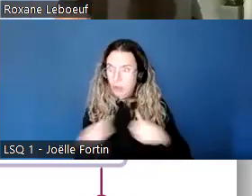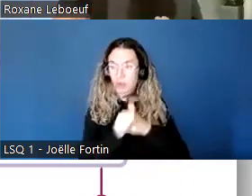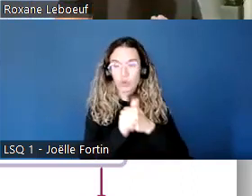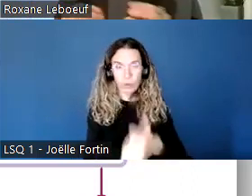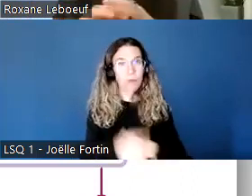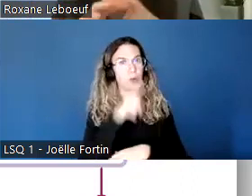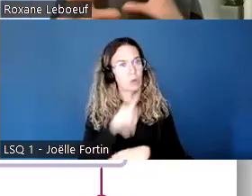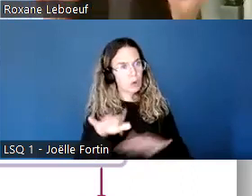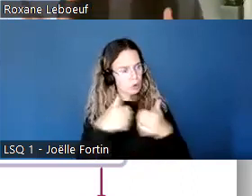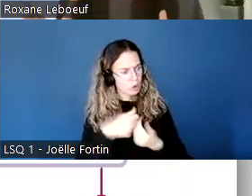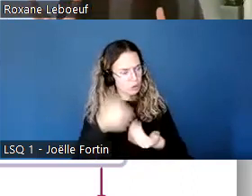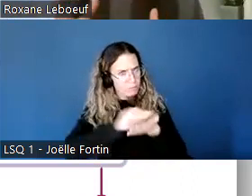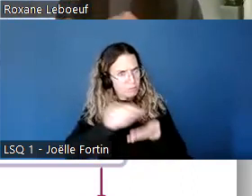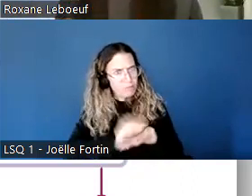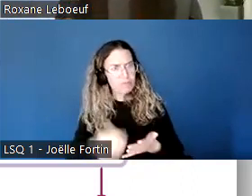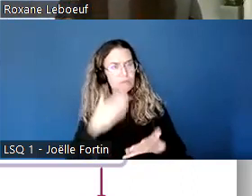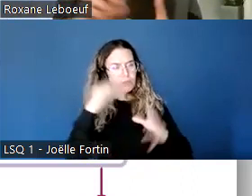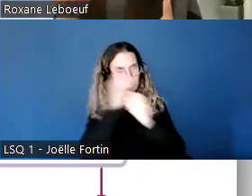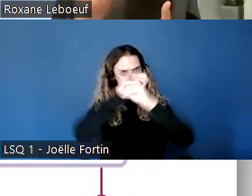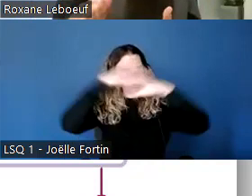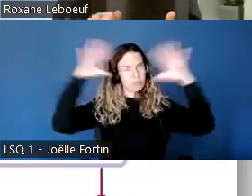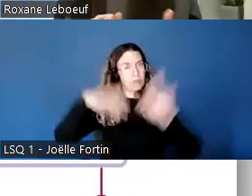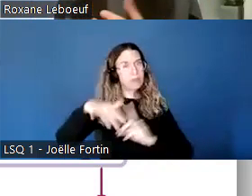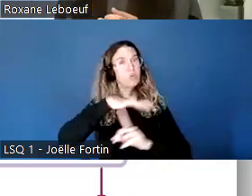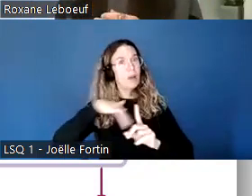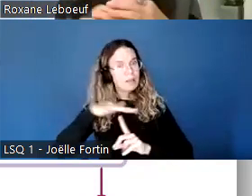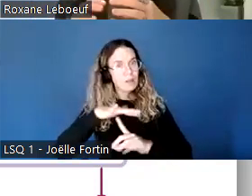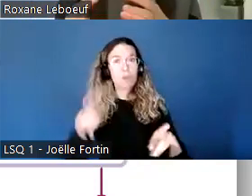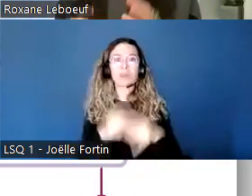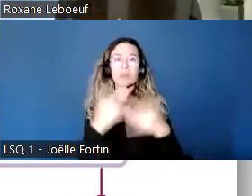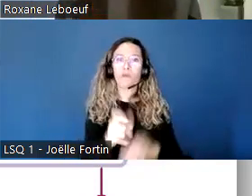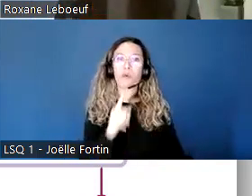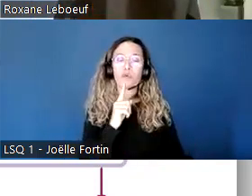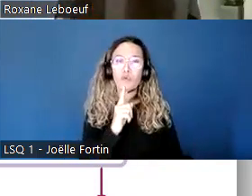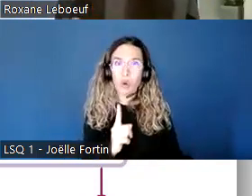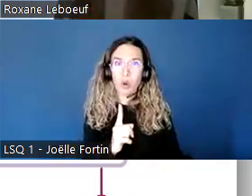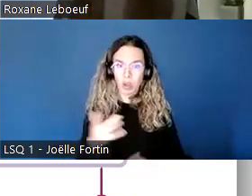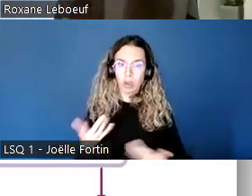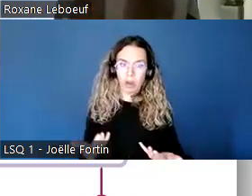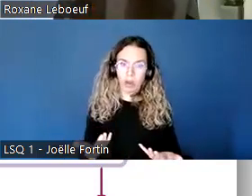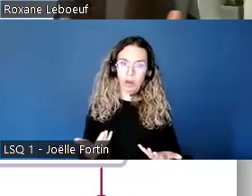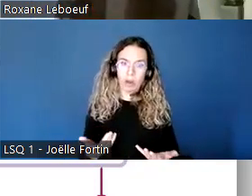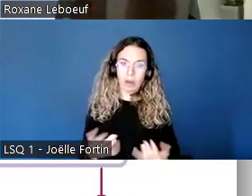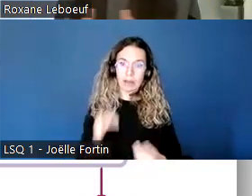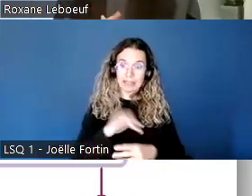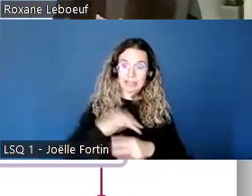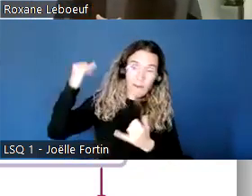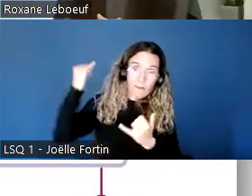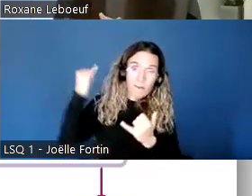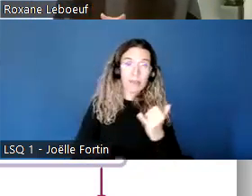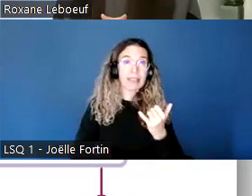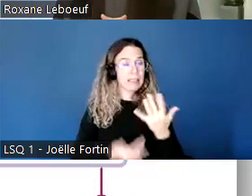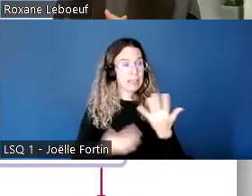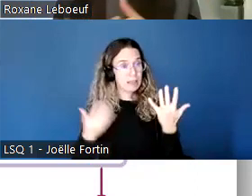tout bien pris en note, qu'on a un bon portrait de la situation, puis en même temps, s'assurer que une fois qu'on a vraiment terminé